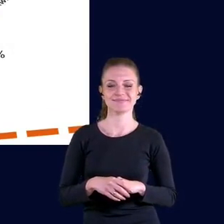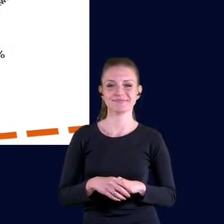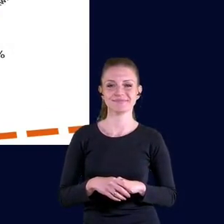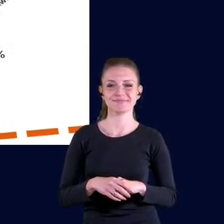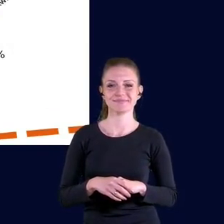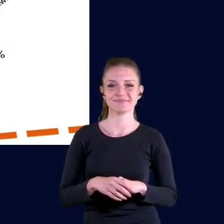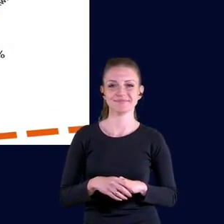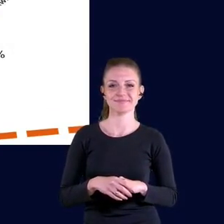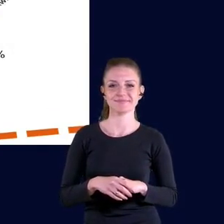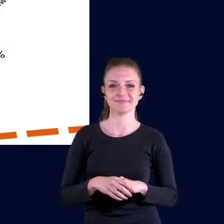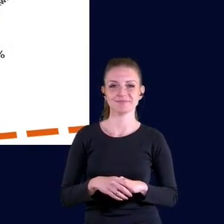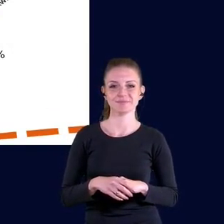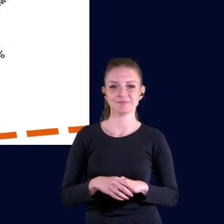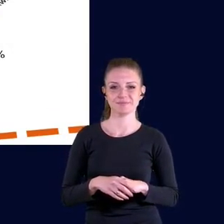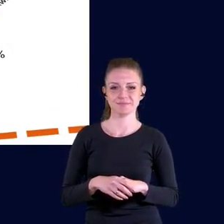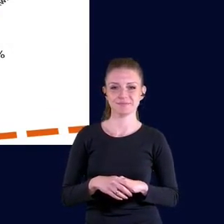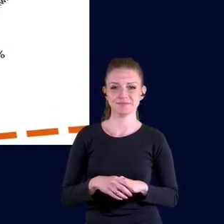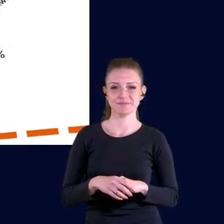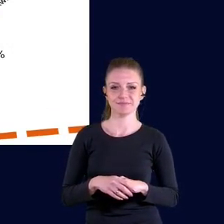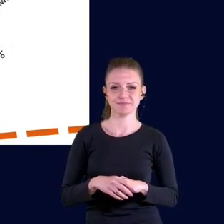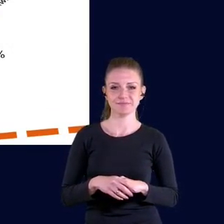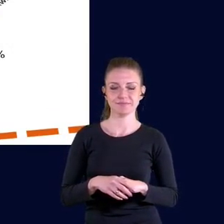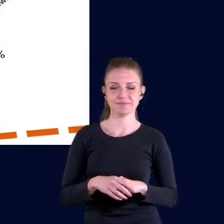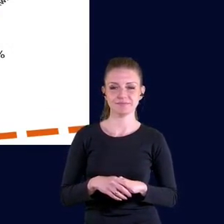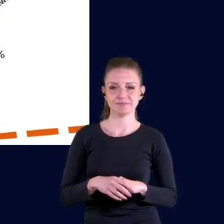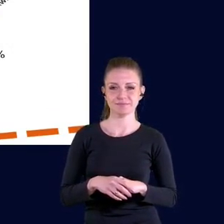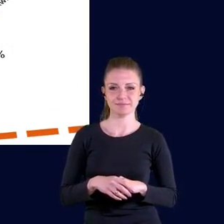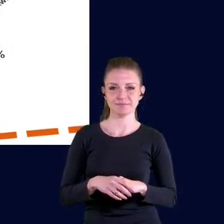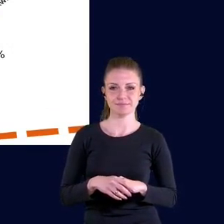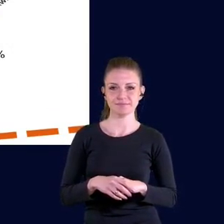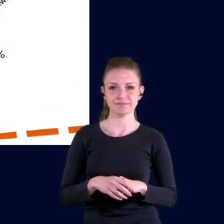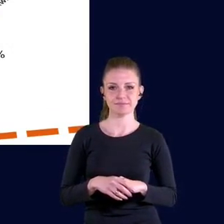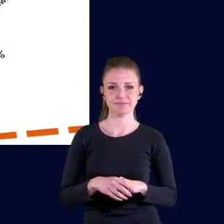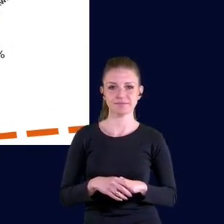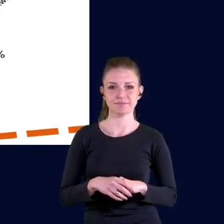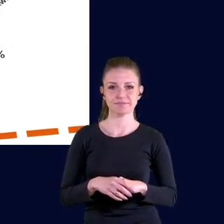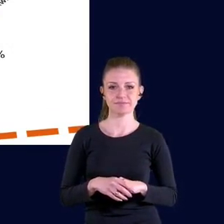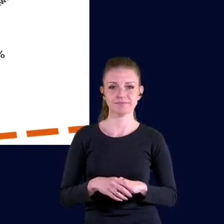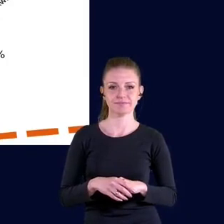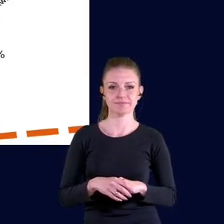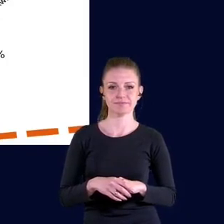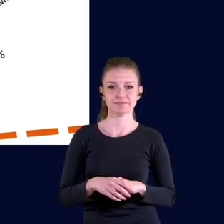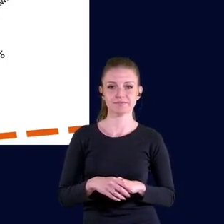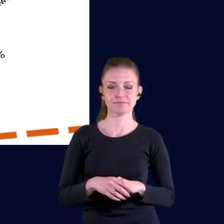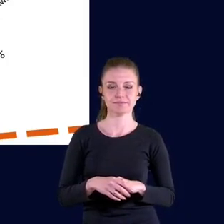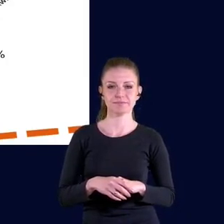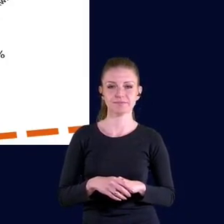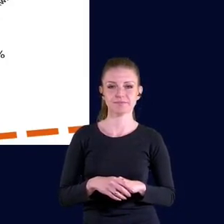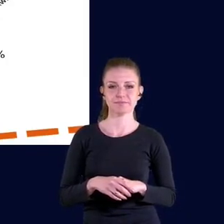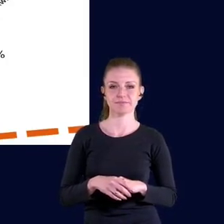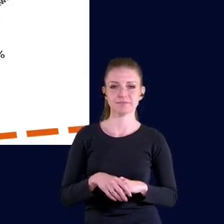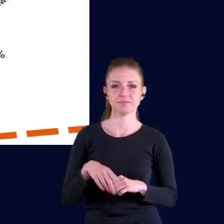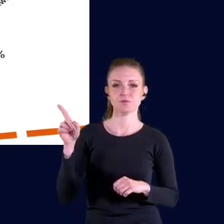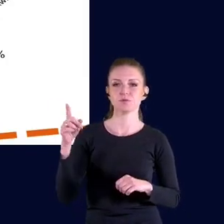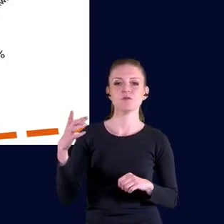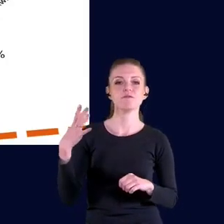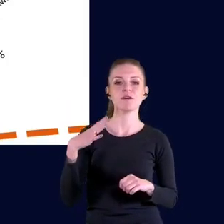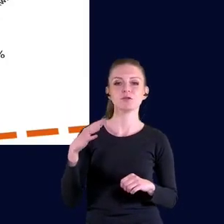A i tutaj już o tej wartości prędkości kąta